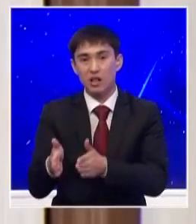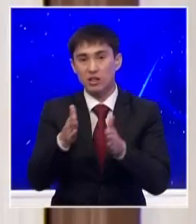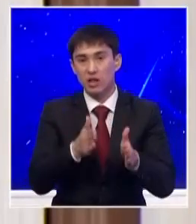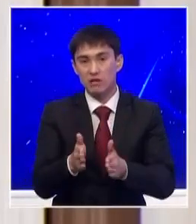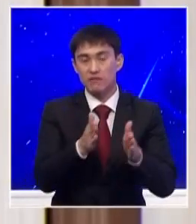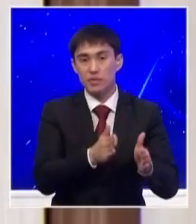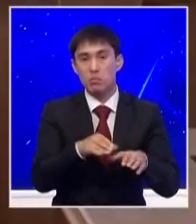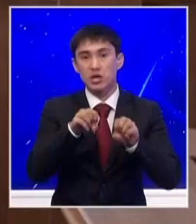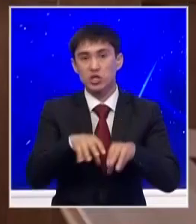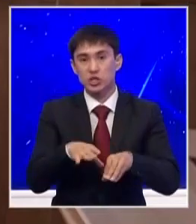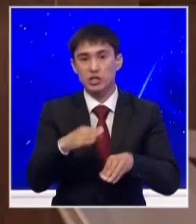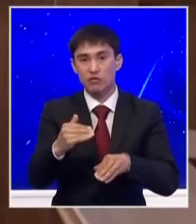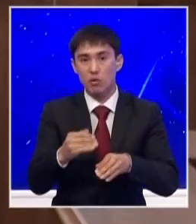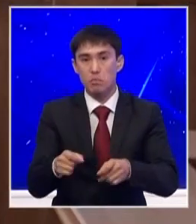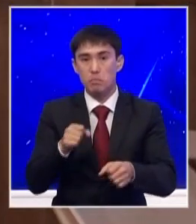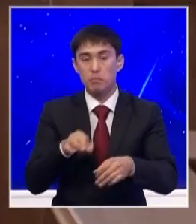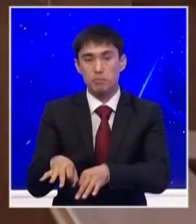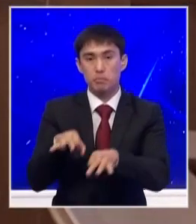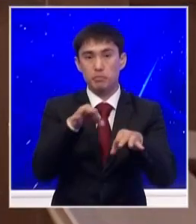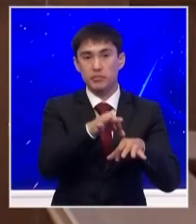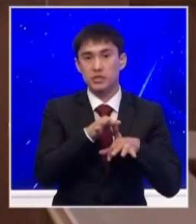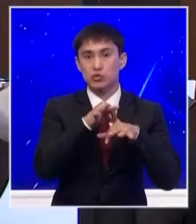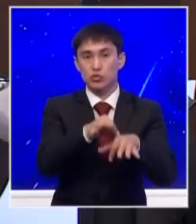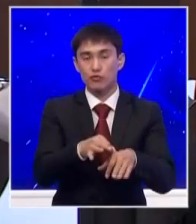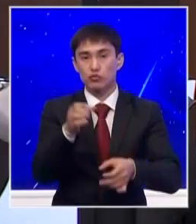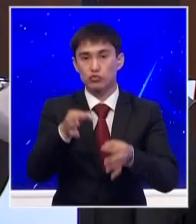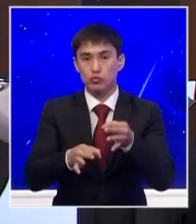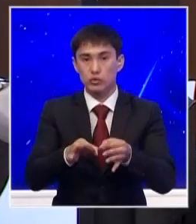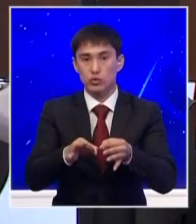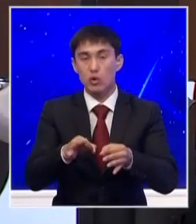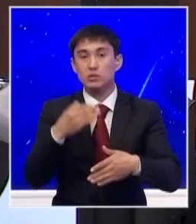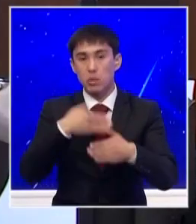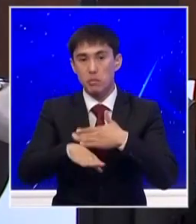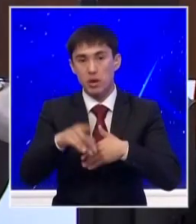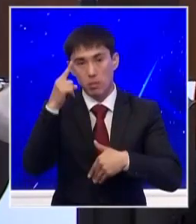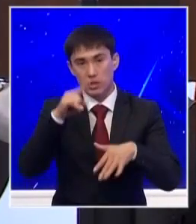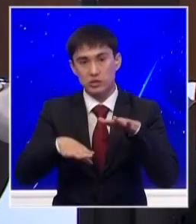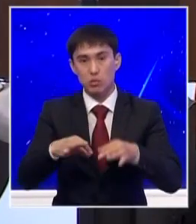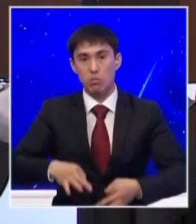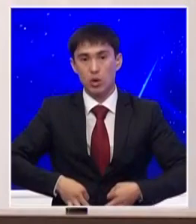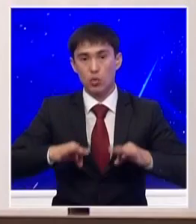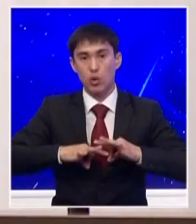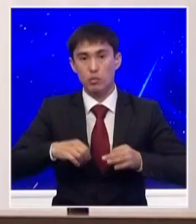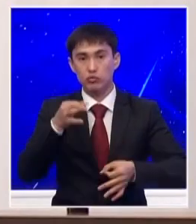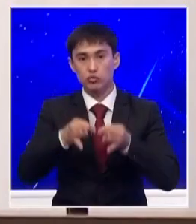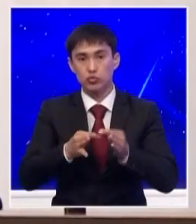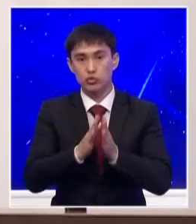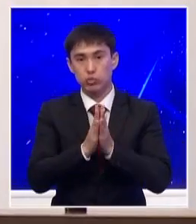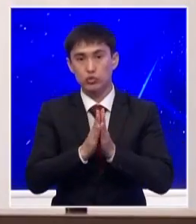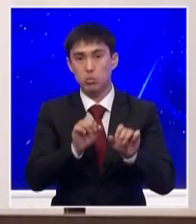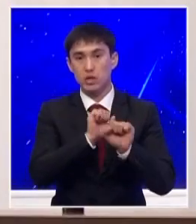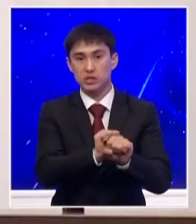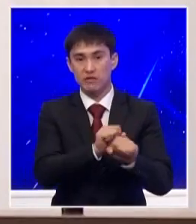было принято решение о его принудительной доставке в суд. Однако из-за побега подозреваемого прокурор обратился к суду с